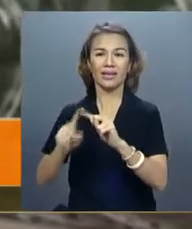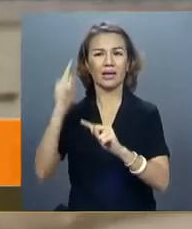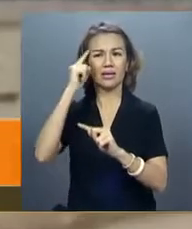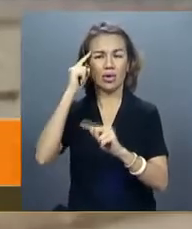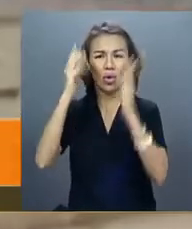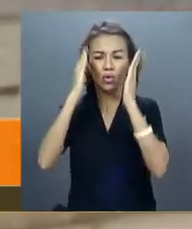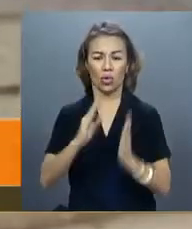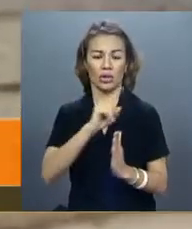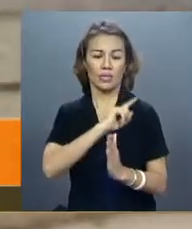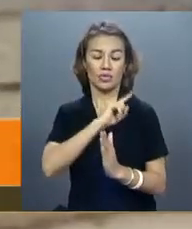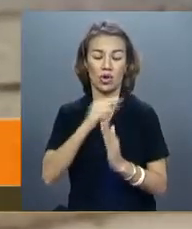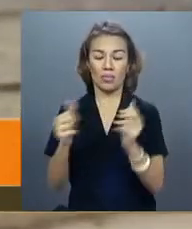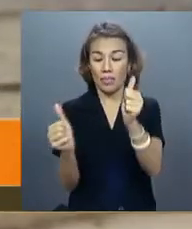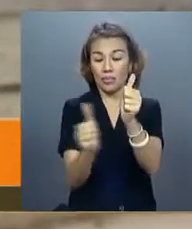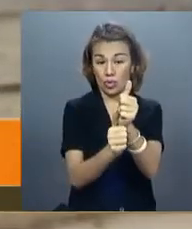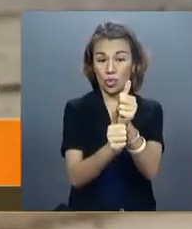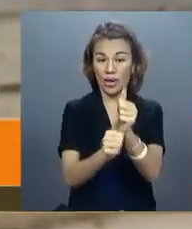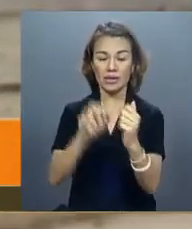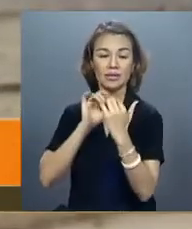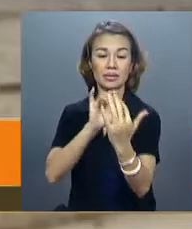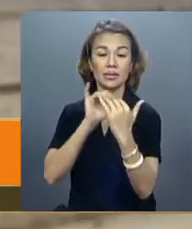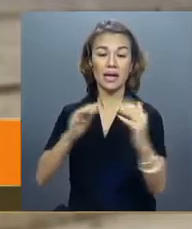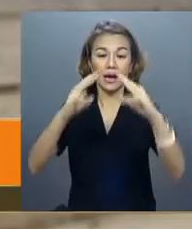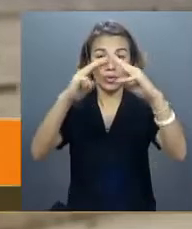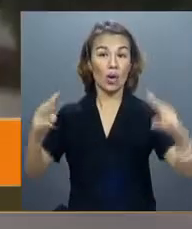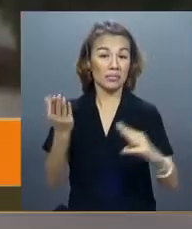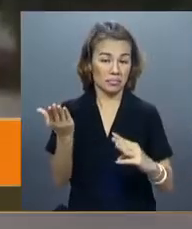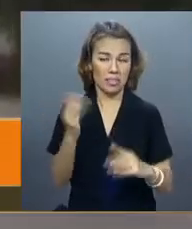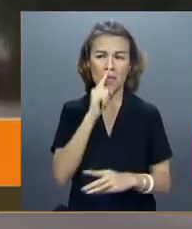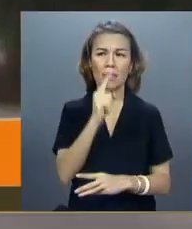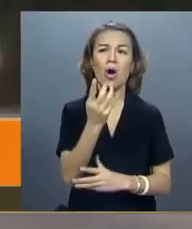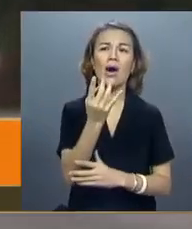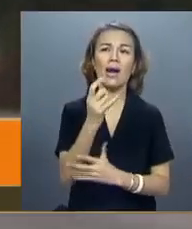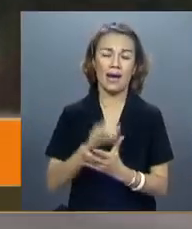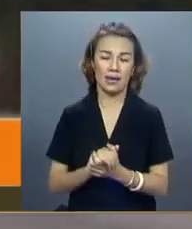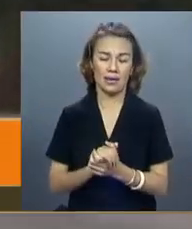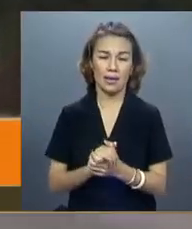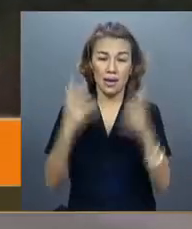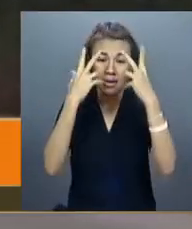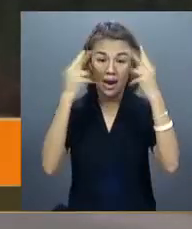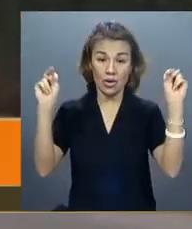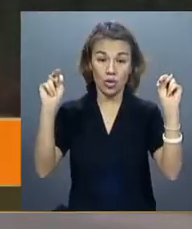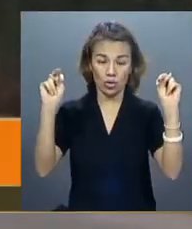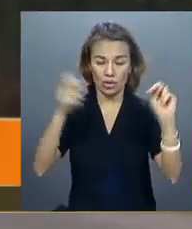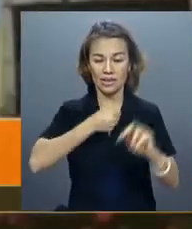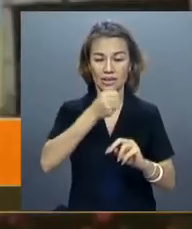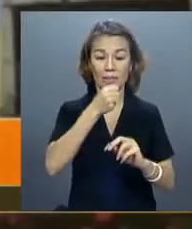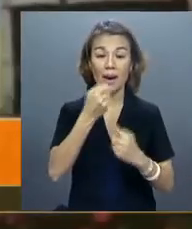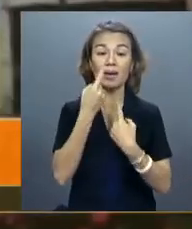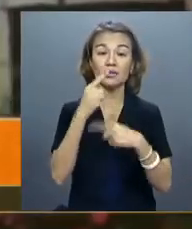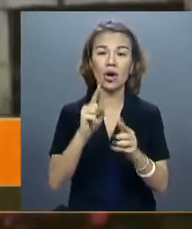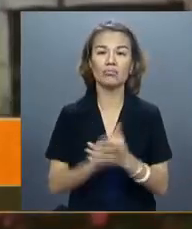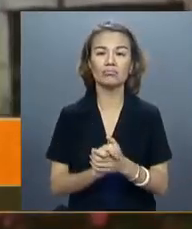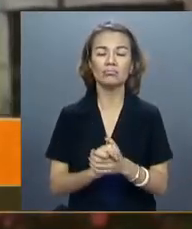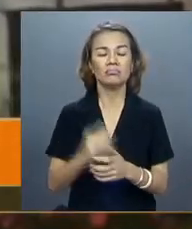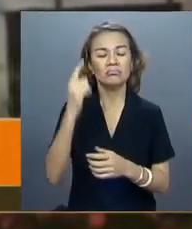ำนวยการสำนักสื่อสารองค์กรวัดพระธรรมกายให้เหตุผลว่าหลังจากที่นายกรัฐมนตรีให้สัมภาษณ์ระบุจะไม่ใช้ความรุ